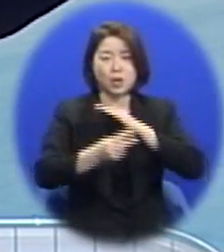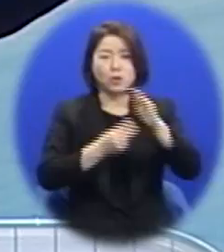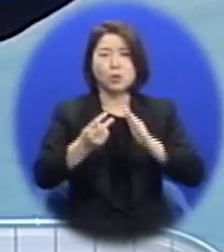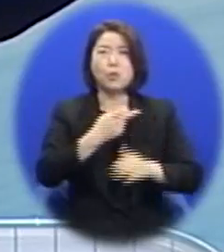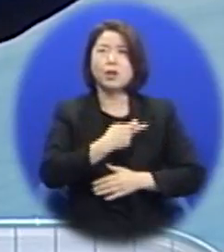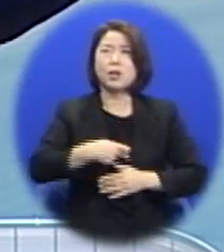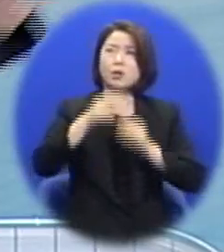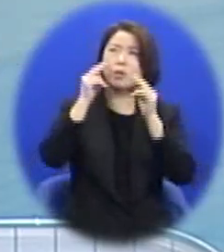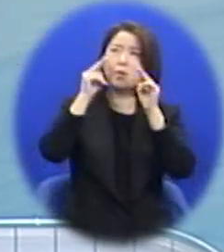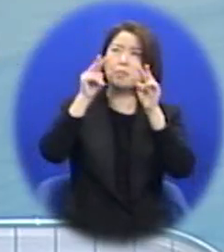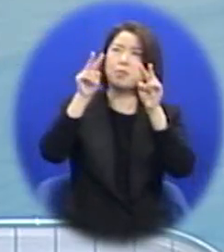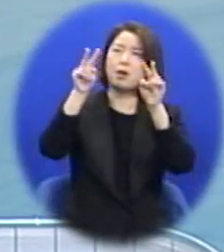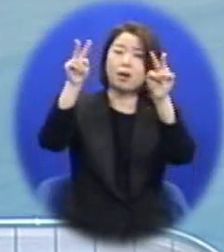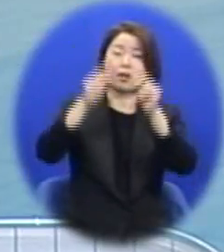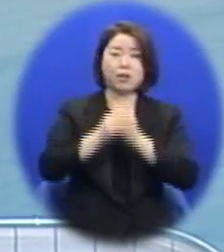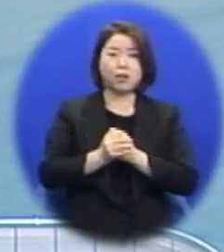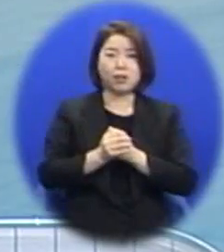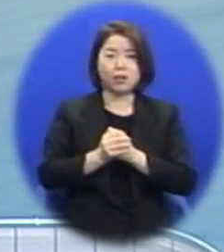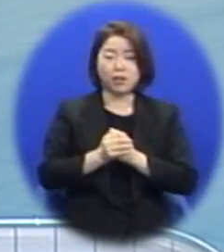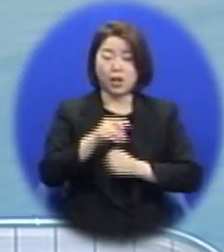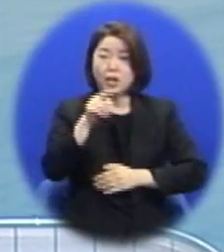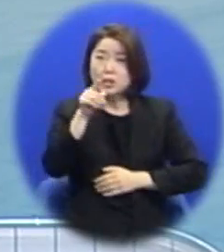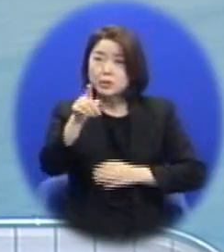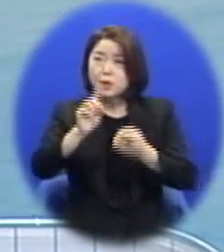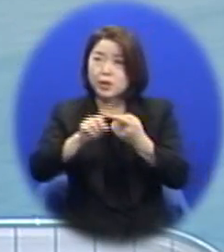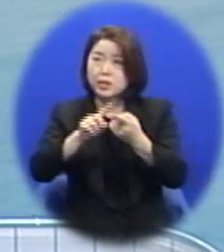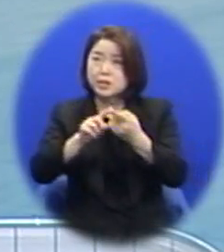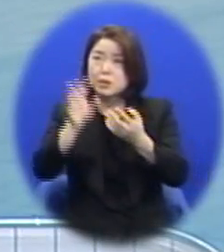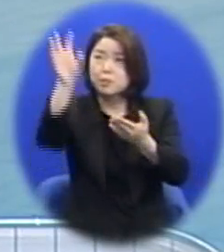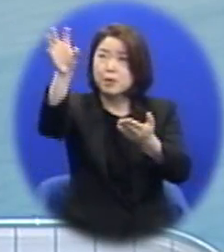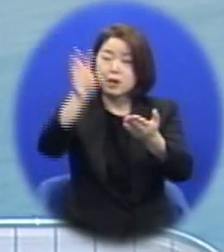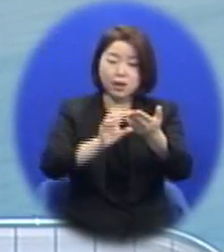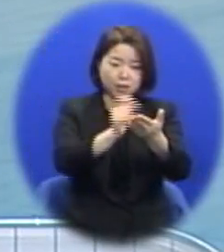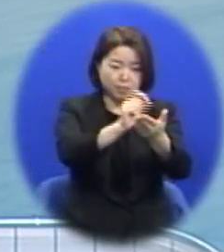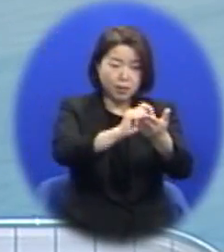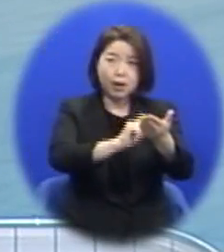보게 된 겁니다. 그리고 그것을 요한계시록에 기록한 겁니다.